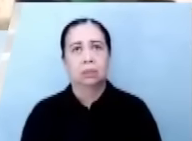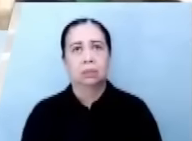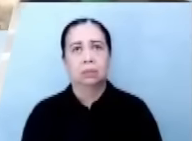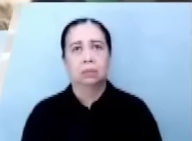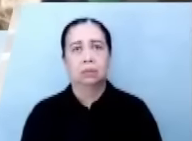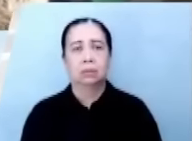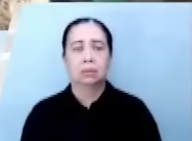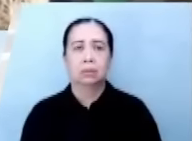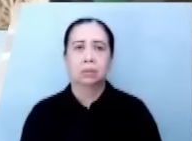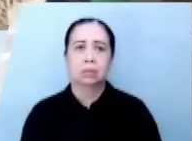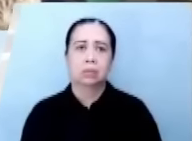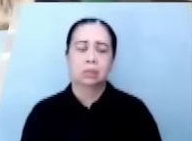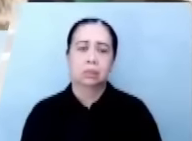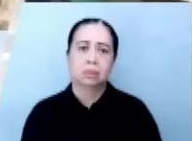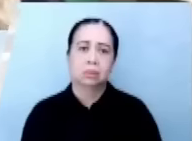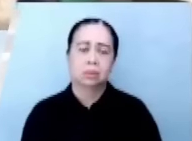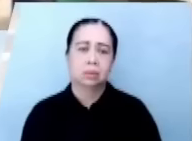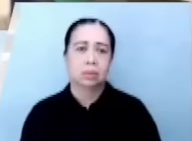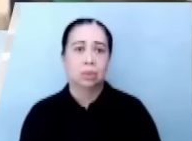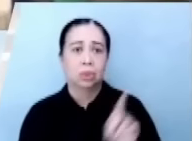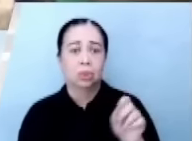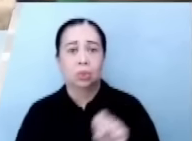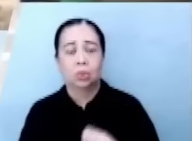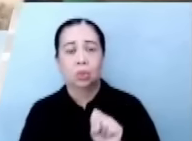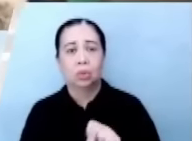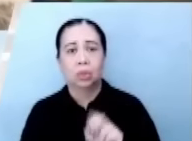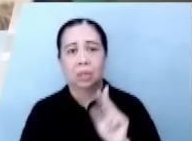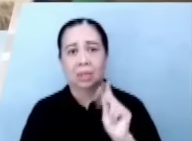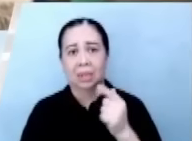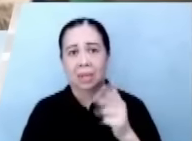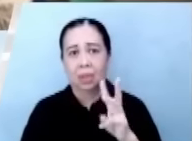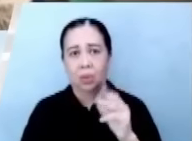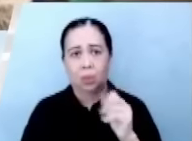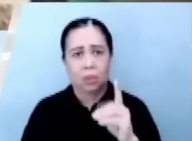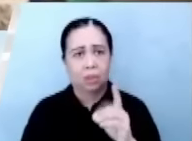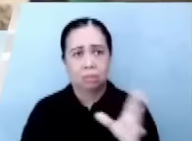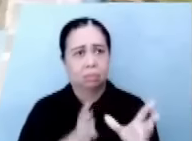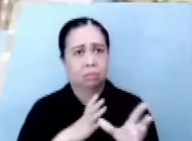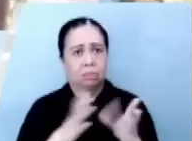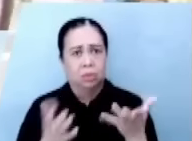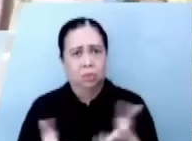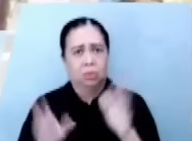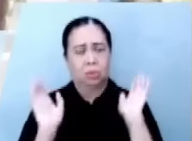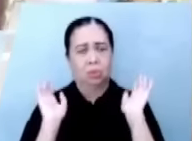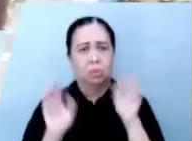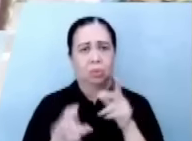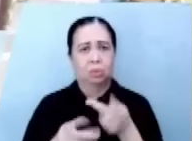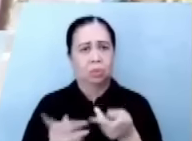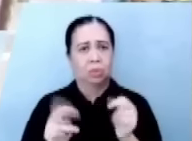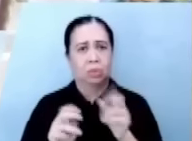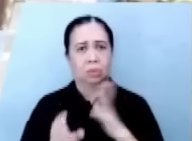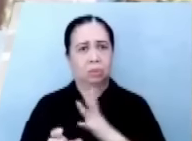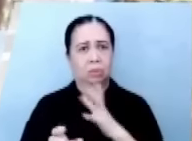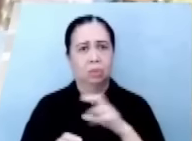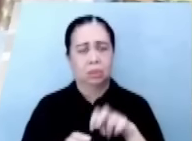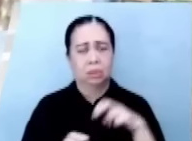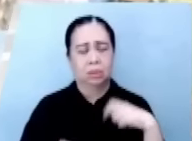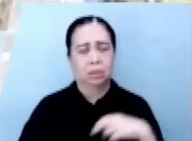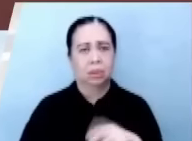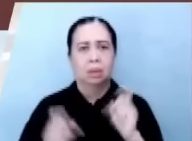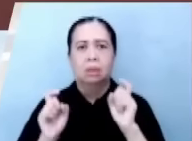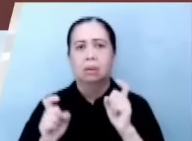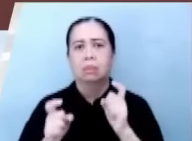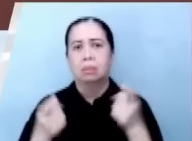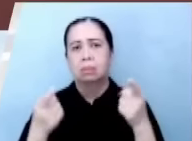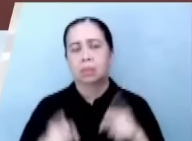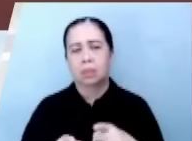Yung pagiging kagawad po, kung gusto nila, di pwede naman namin bitawan eh. Mabilis ang pangyayari para